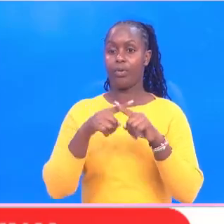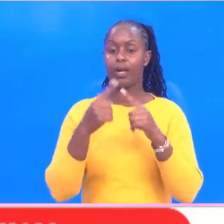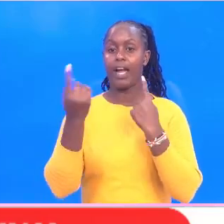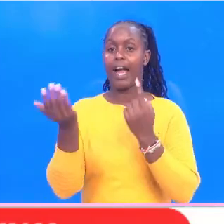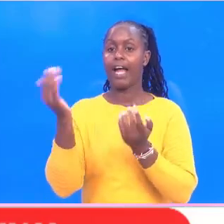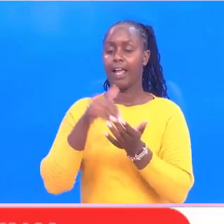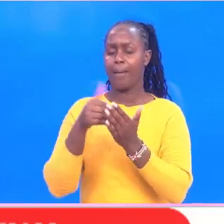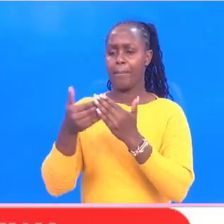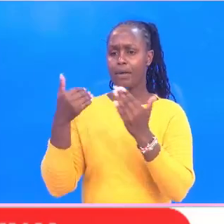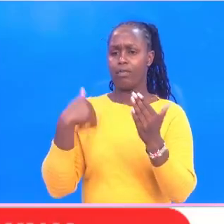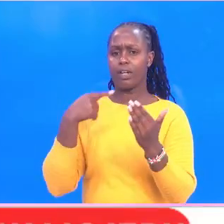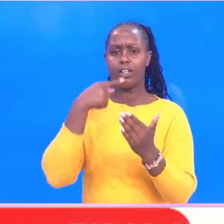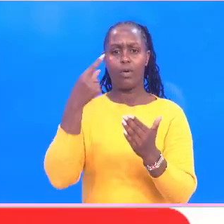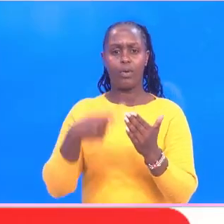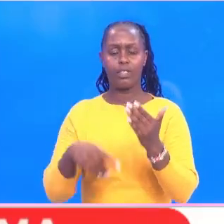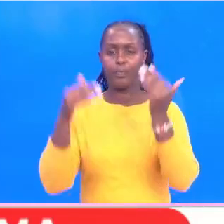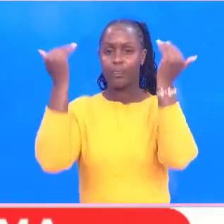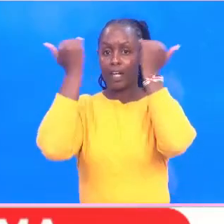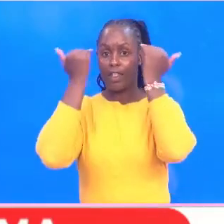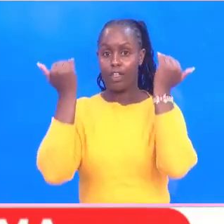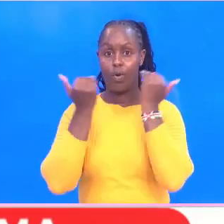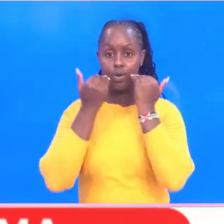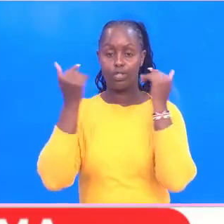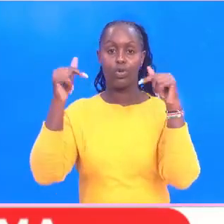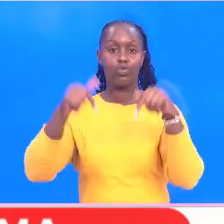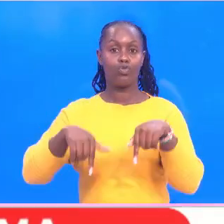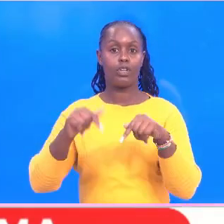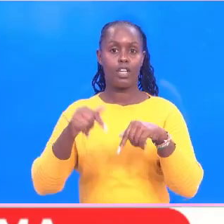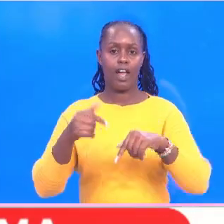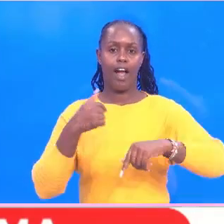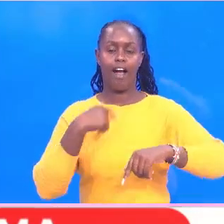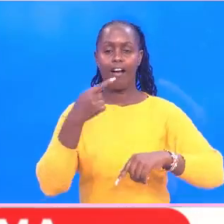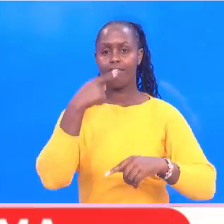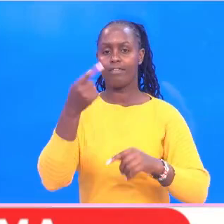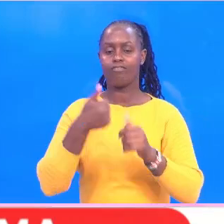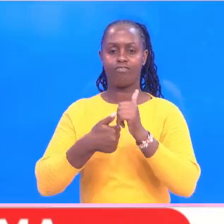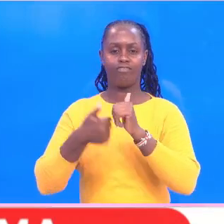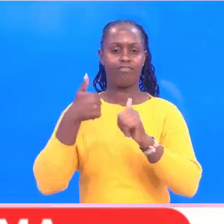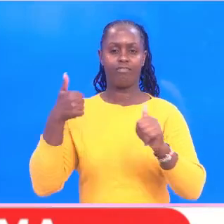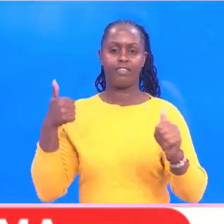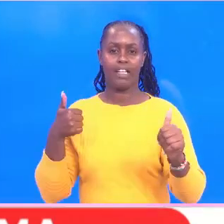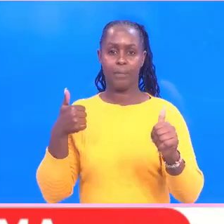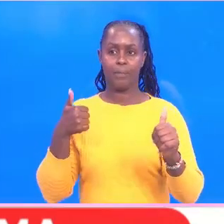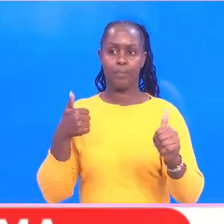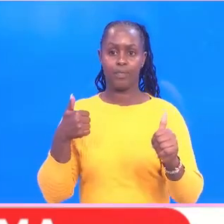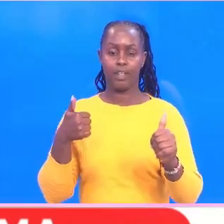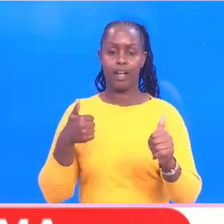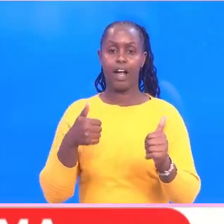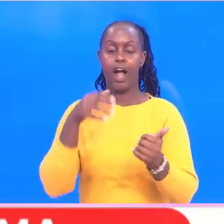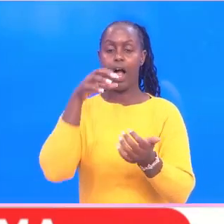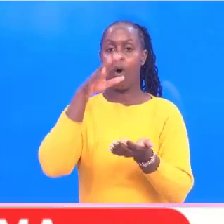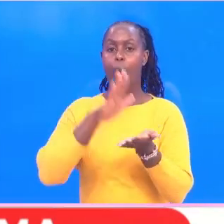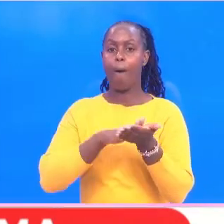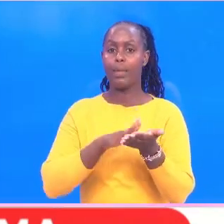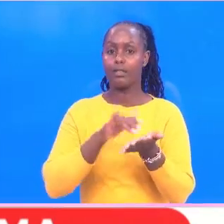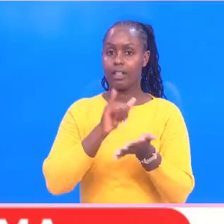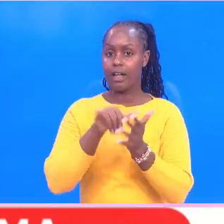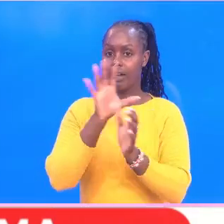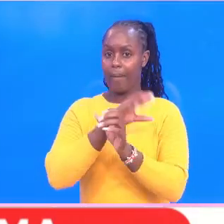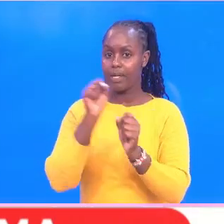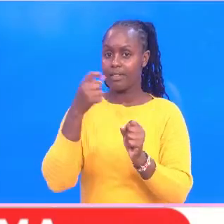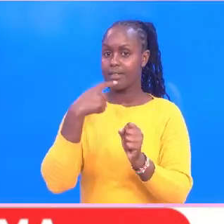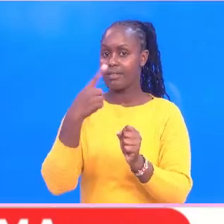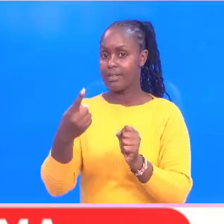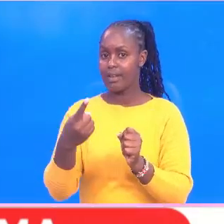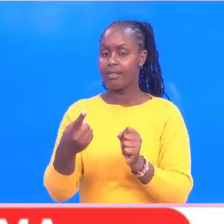kufanya hapo awali, ambapo idara ya mahakama nchini hii leo imekoleza ghadhabu yao kuhusu semi za Rais William Ruto wanazodai zinahujumu